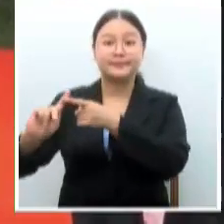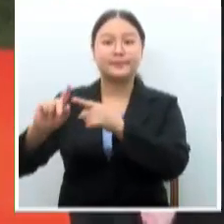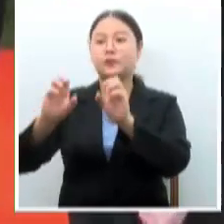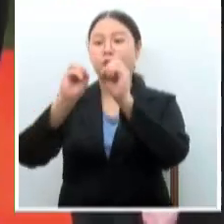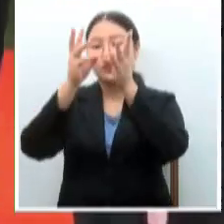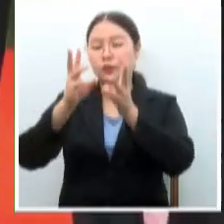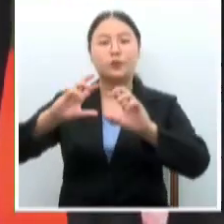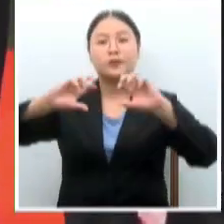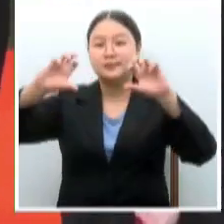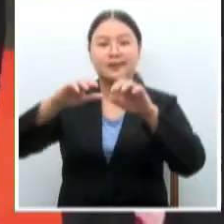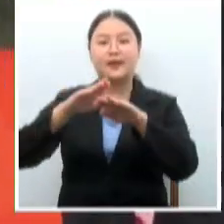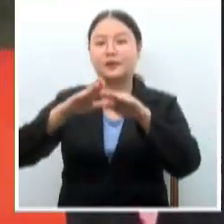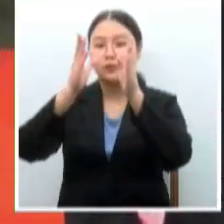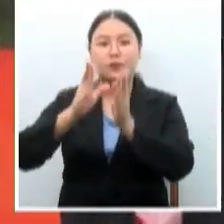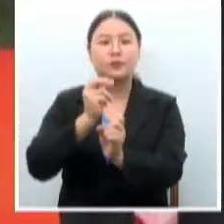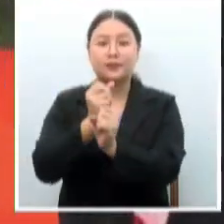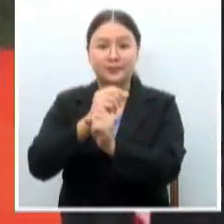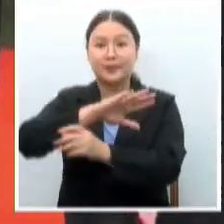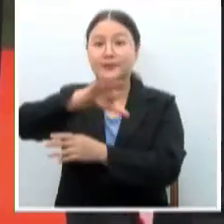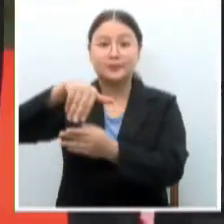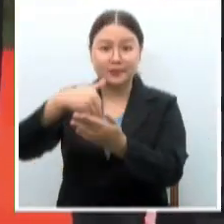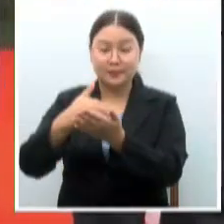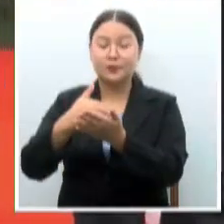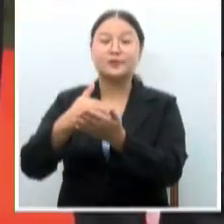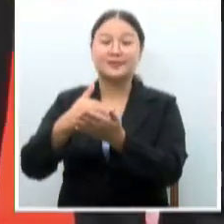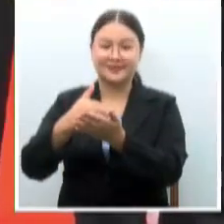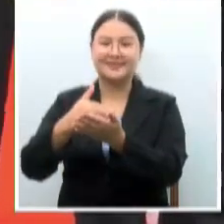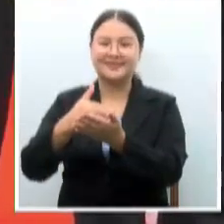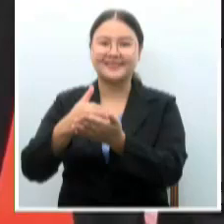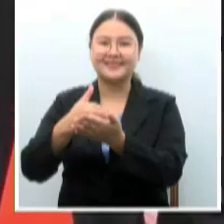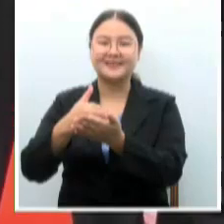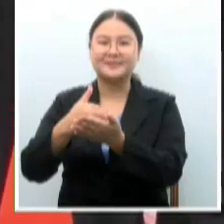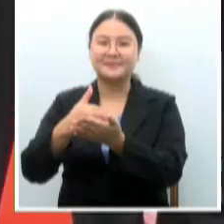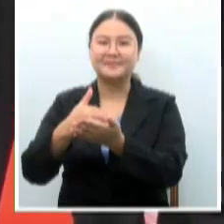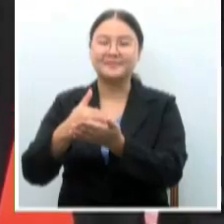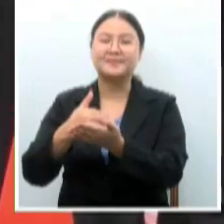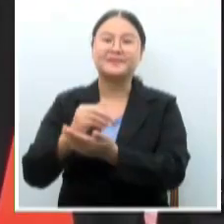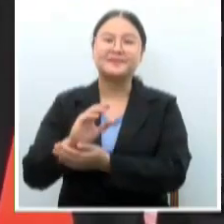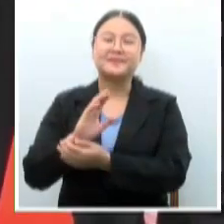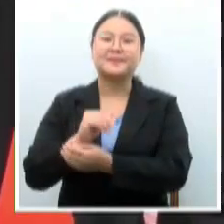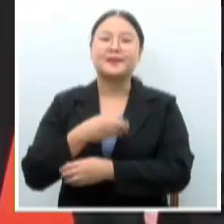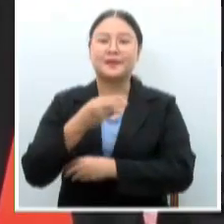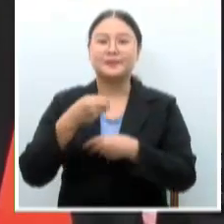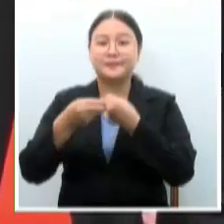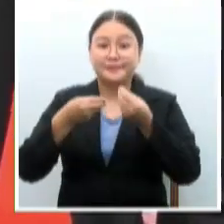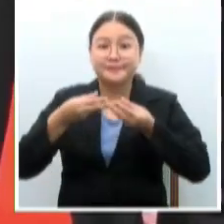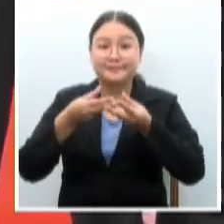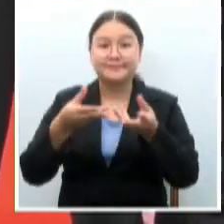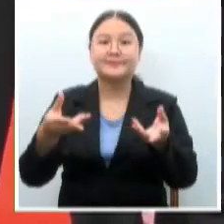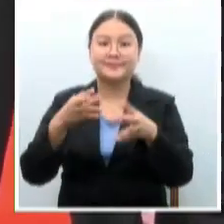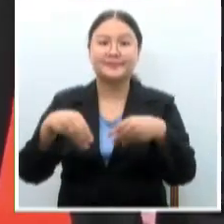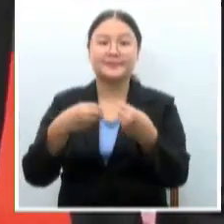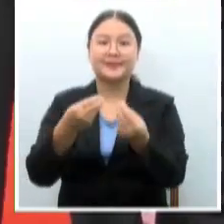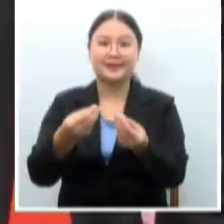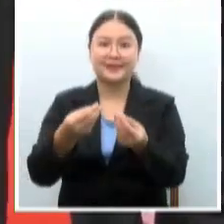ากรในสำนักงานเขตพื้นที่การศึกษาข้าราชการครูและบุคลากรในการศึกษาในสังกัดทุกคนนะเจ้าก็ขออำนวยอวยพรนะเจ้า